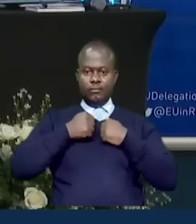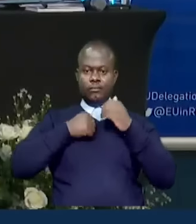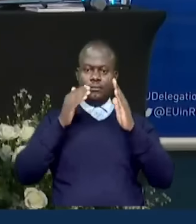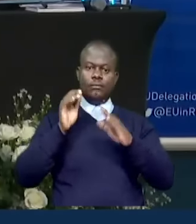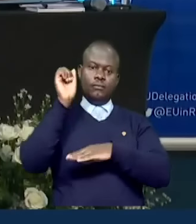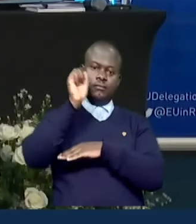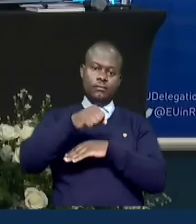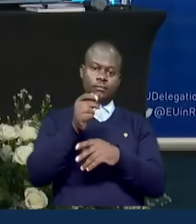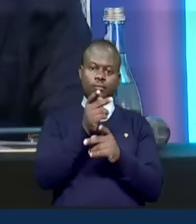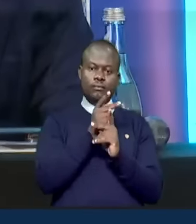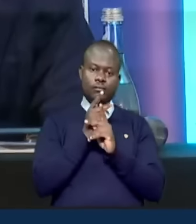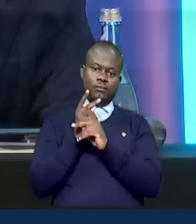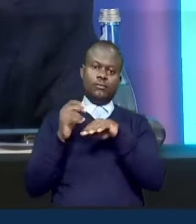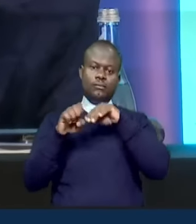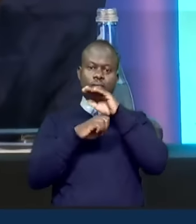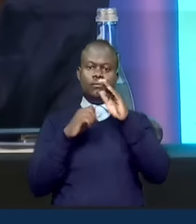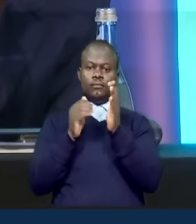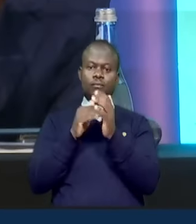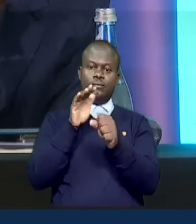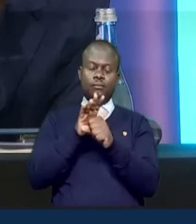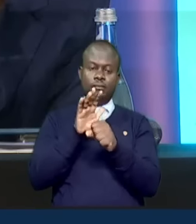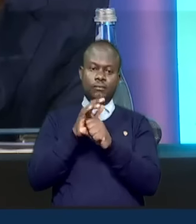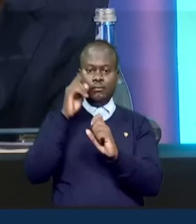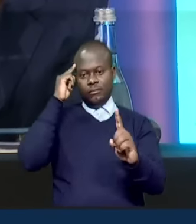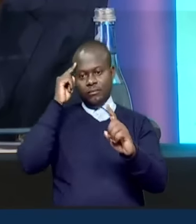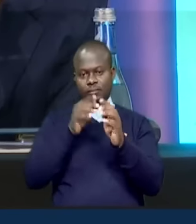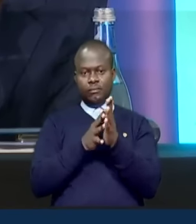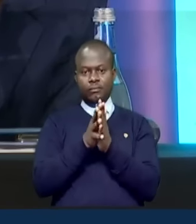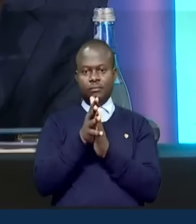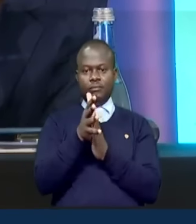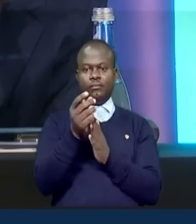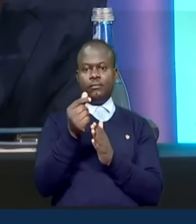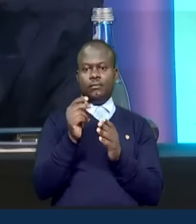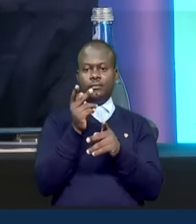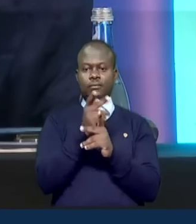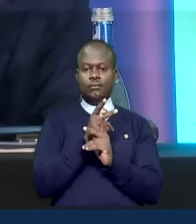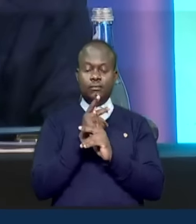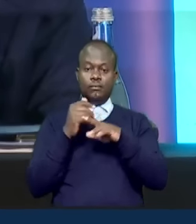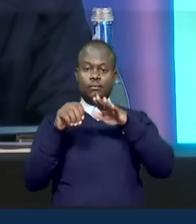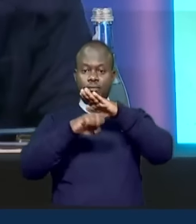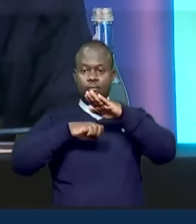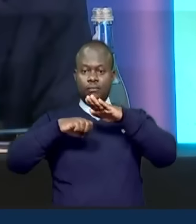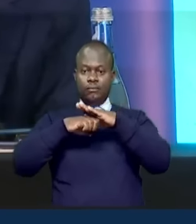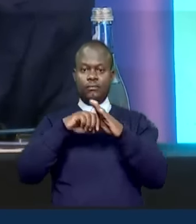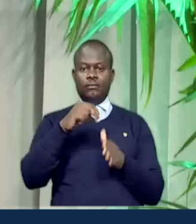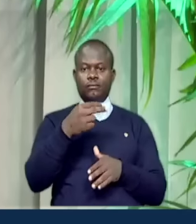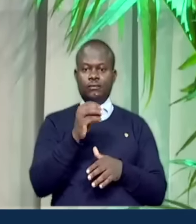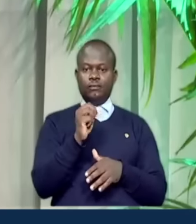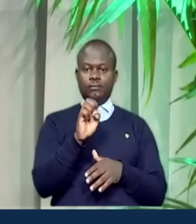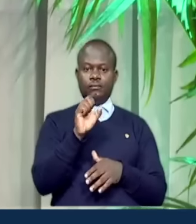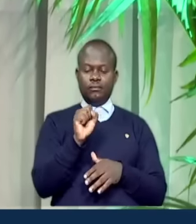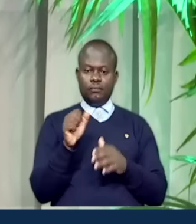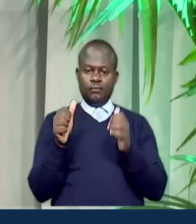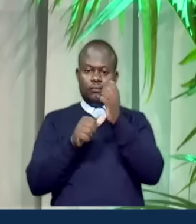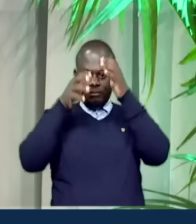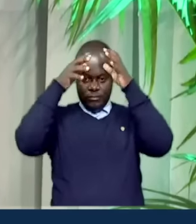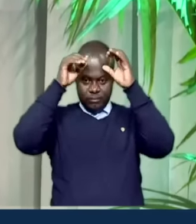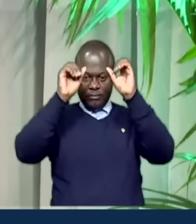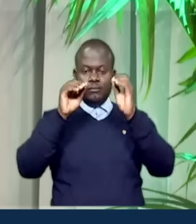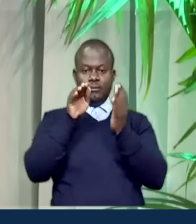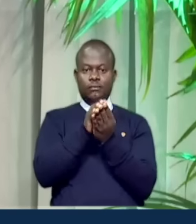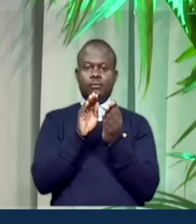kwita ku bidukikije cyane cyane hagamijwe kugushora ku mishinga igamije ku kwita ku rusobe rw'ibidukikije Thomas Ostrus Vice President wa Banki